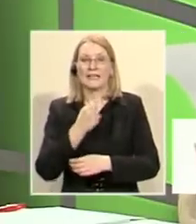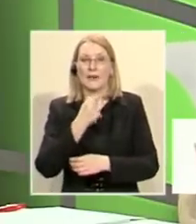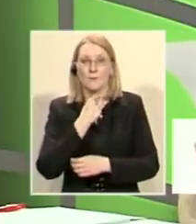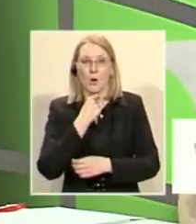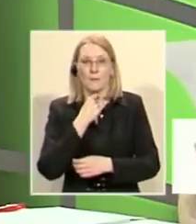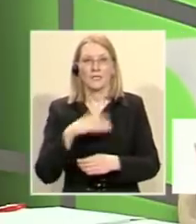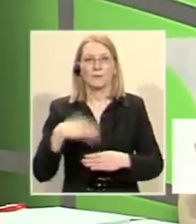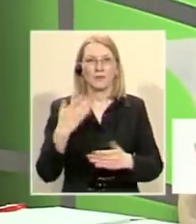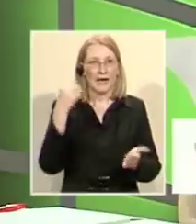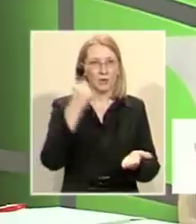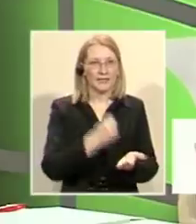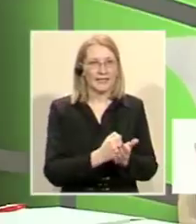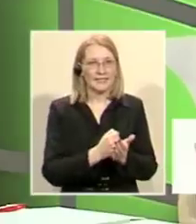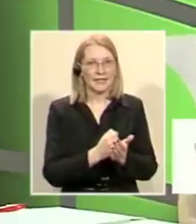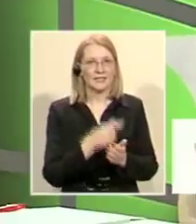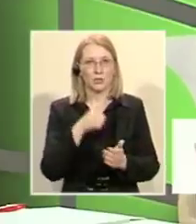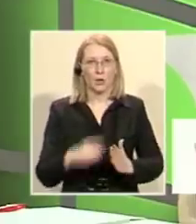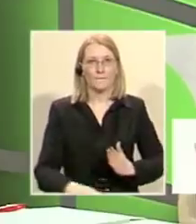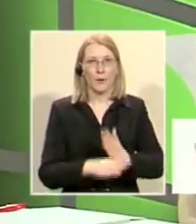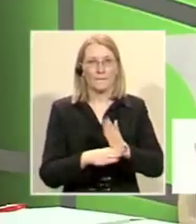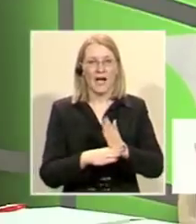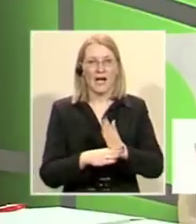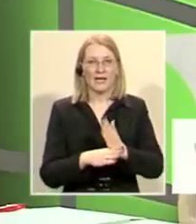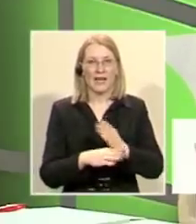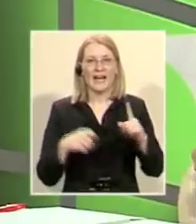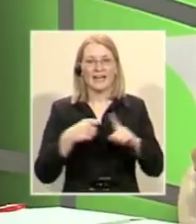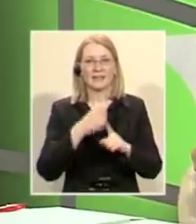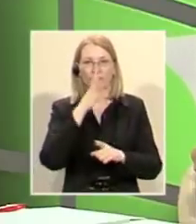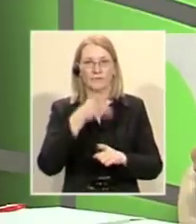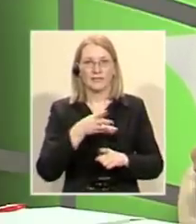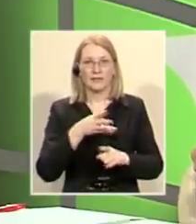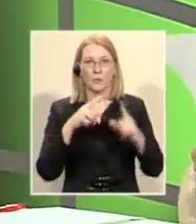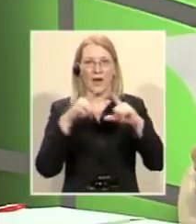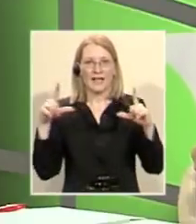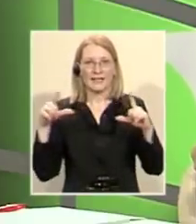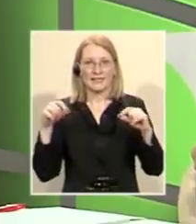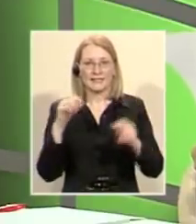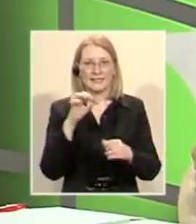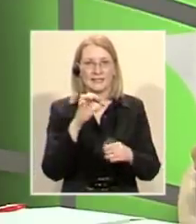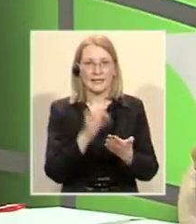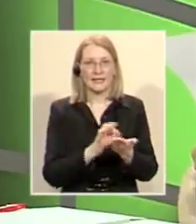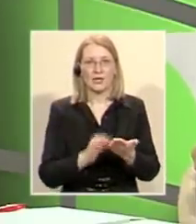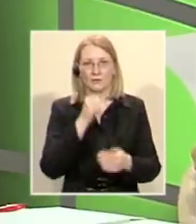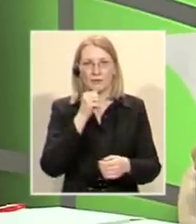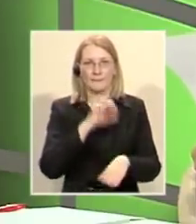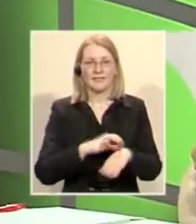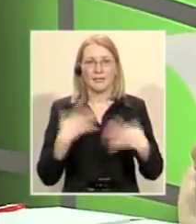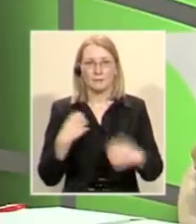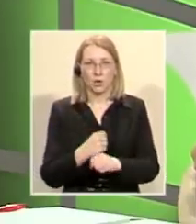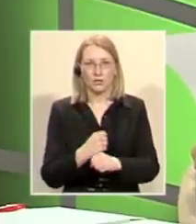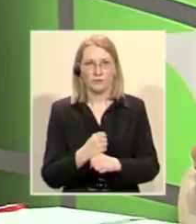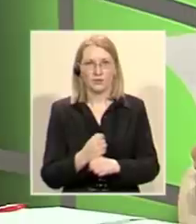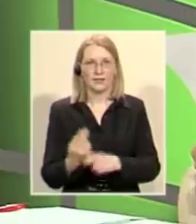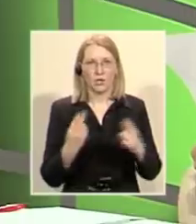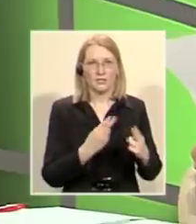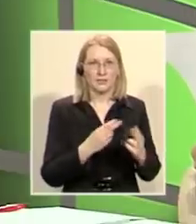nakon registracije spomenutog pomagala u Agenciji za lijekove i medicinske proizvode, nositelj upisa u očevidnik može